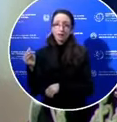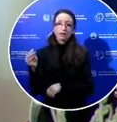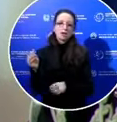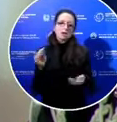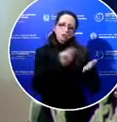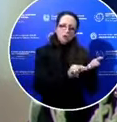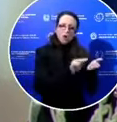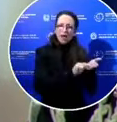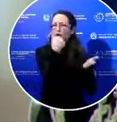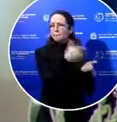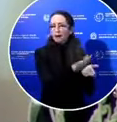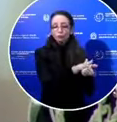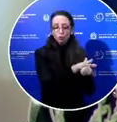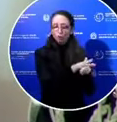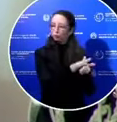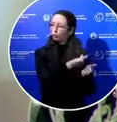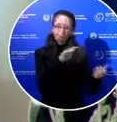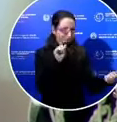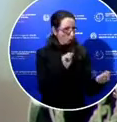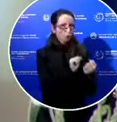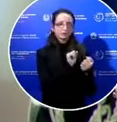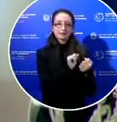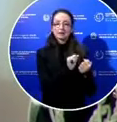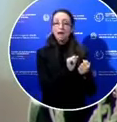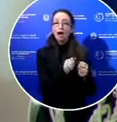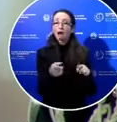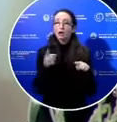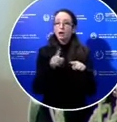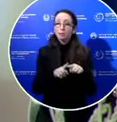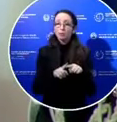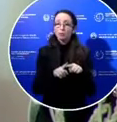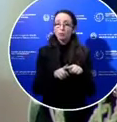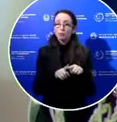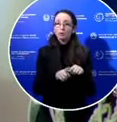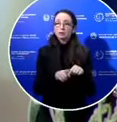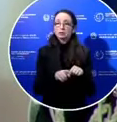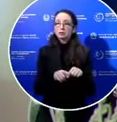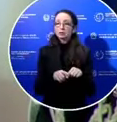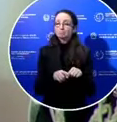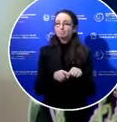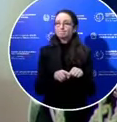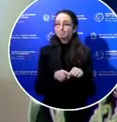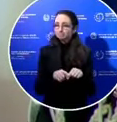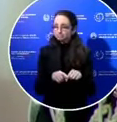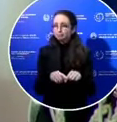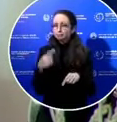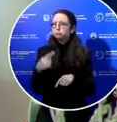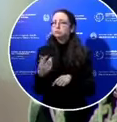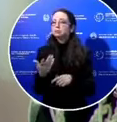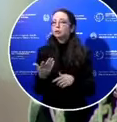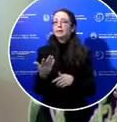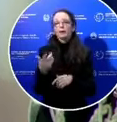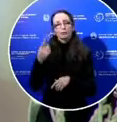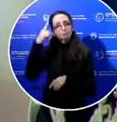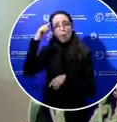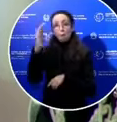prevenire fenomeni del disagio e dei NEET sono le priorità da perseguire con ogni mezzo, anche attraverso la